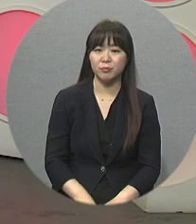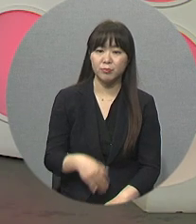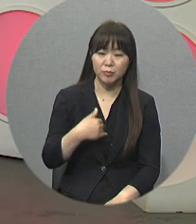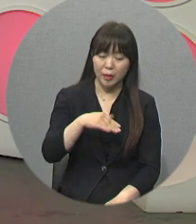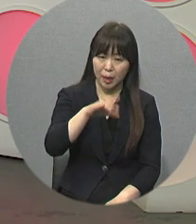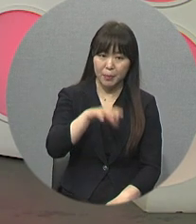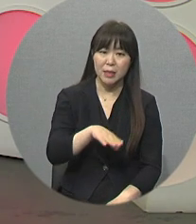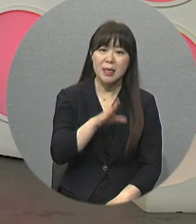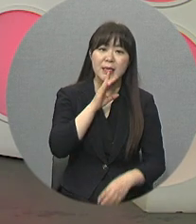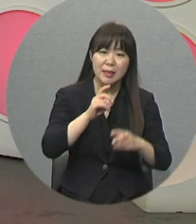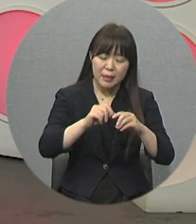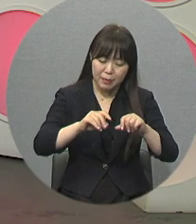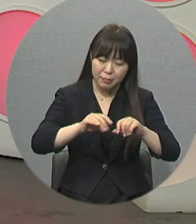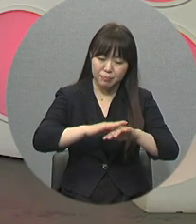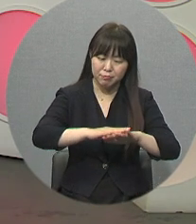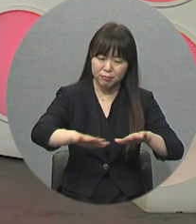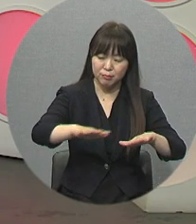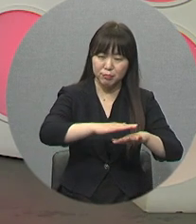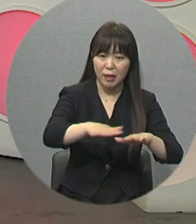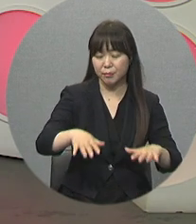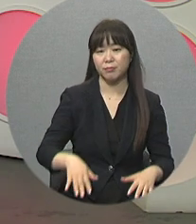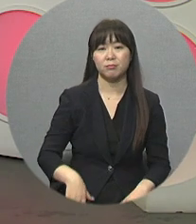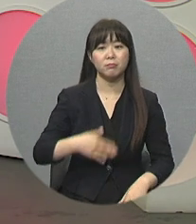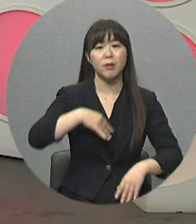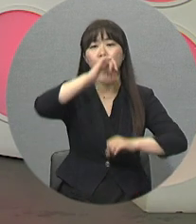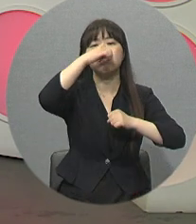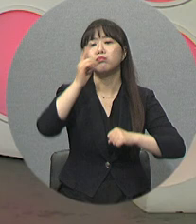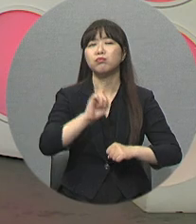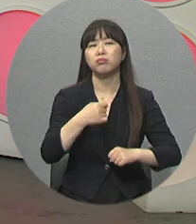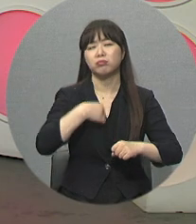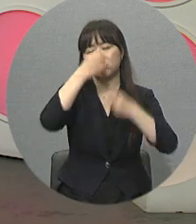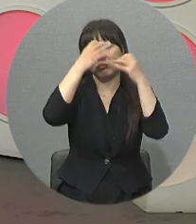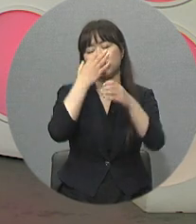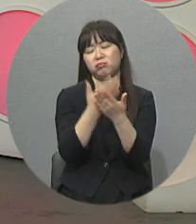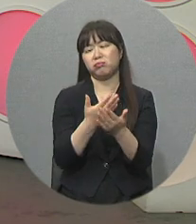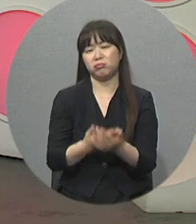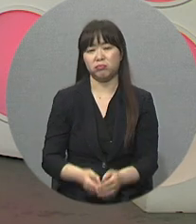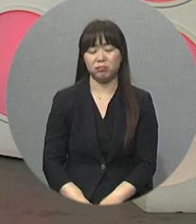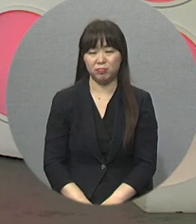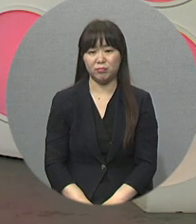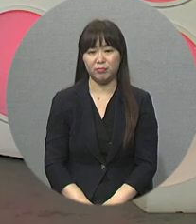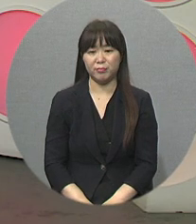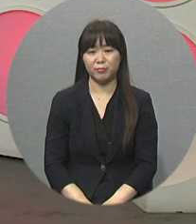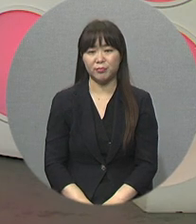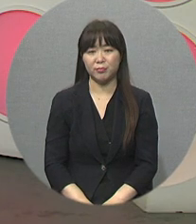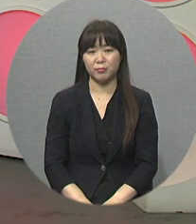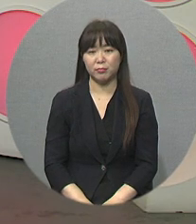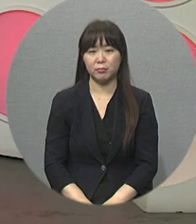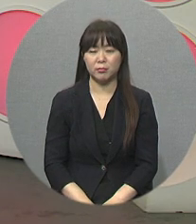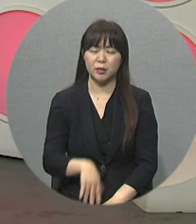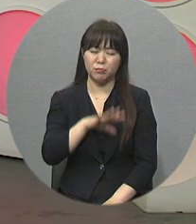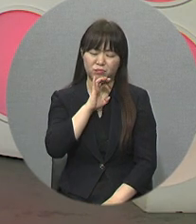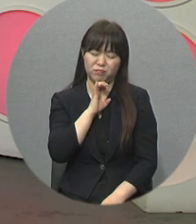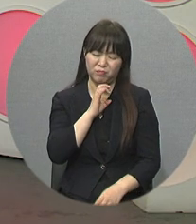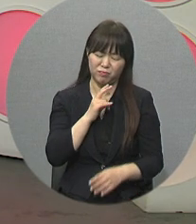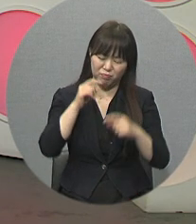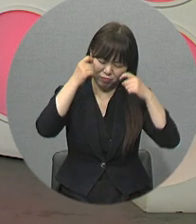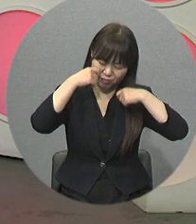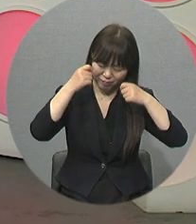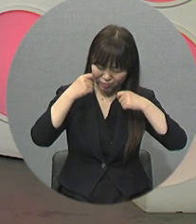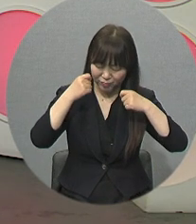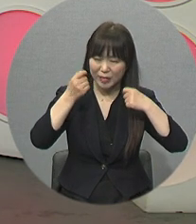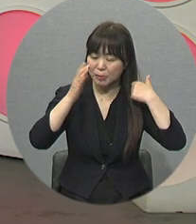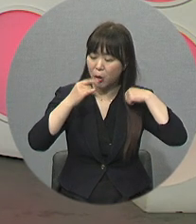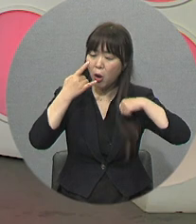앞에서 깨를 까불렀습니다. 그럼 내 운동화는 나도 새 거 사줘. 뗐으며 울었지만